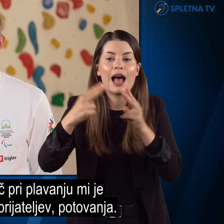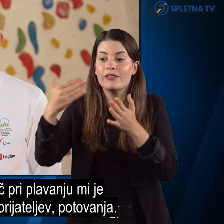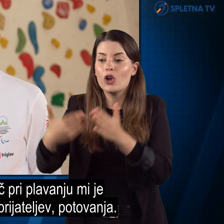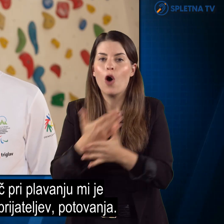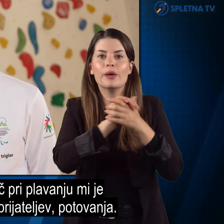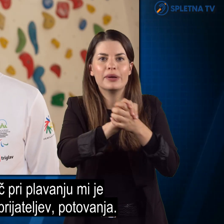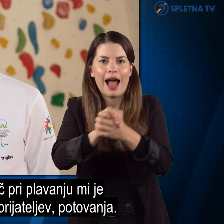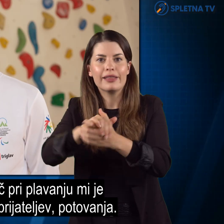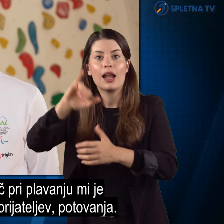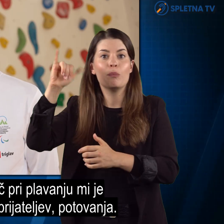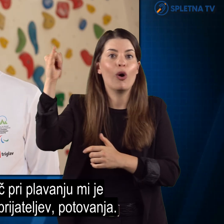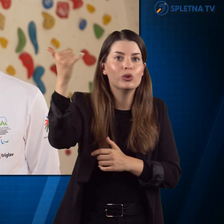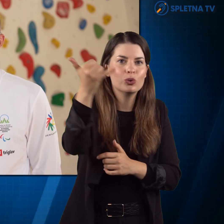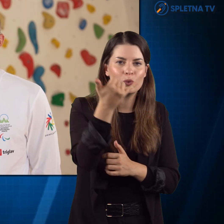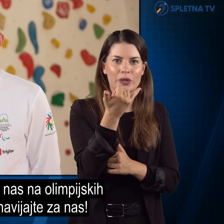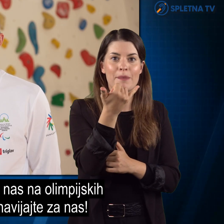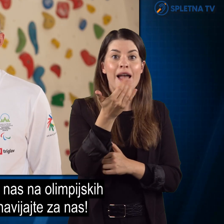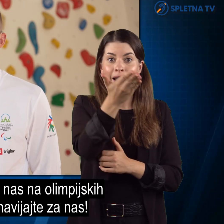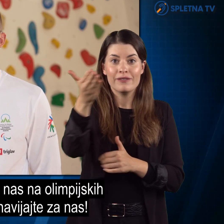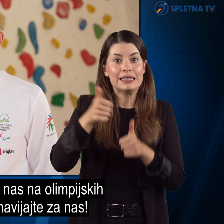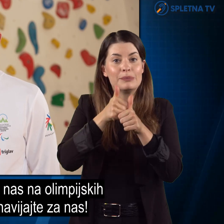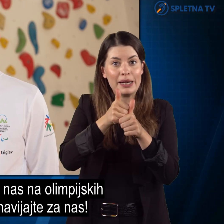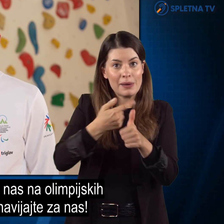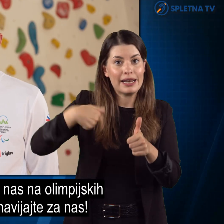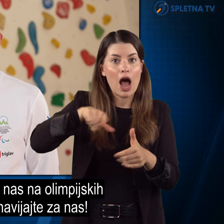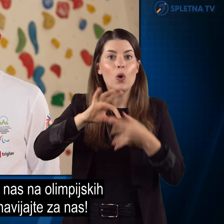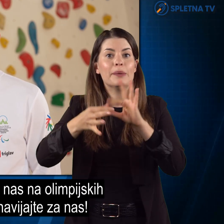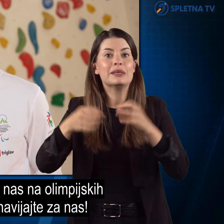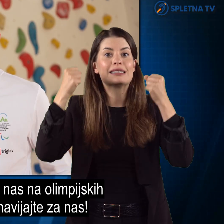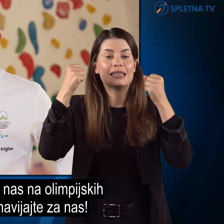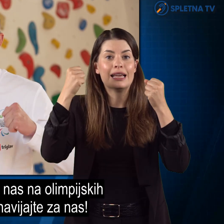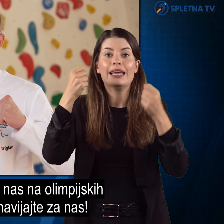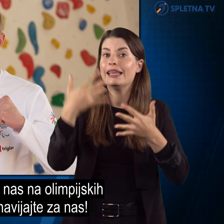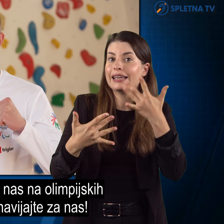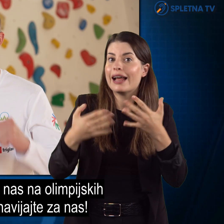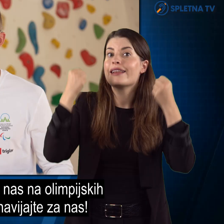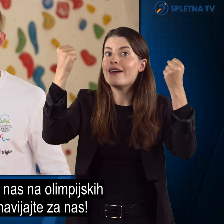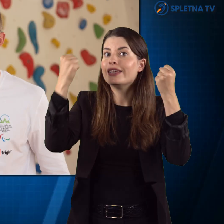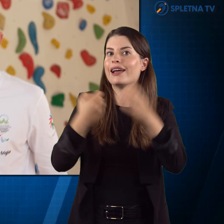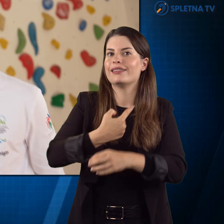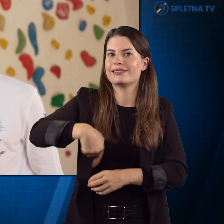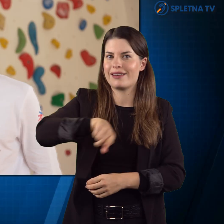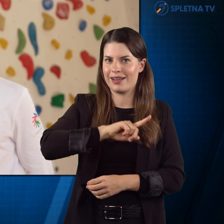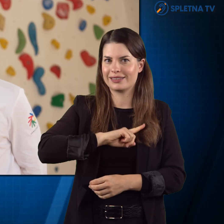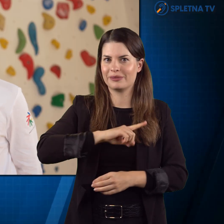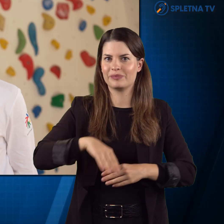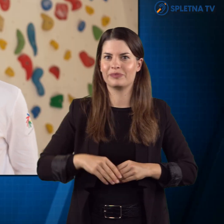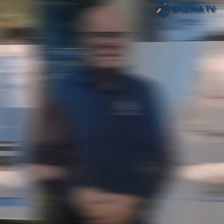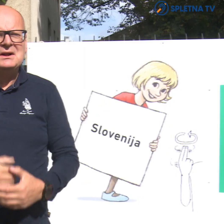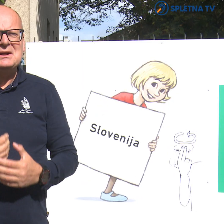več prijateljev, potovanje. Spremljajte nas na olimpijskih igrah, navijajte za nas.